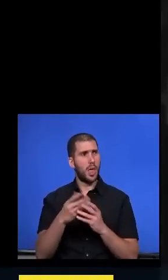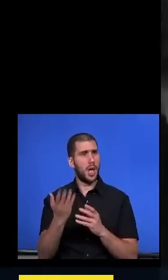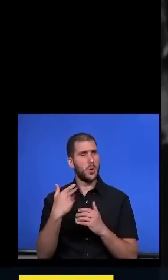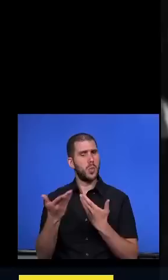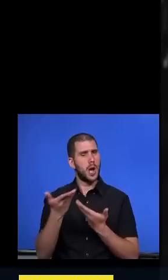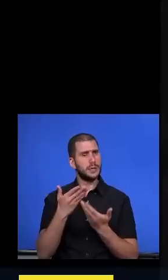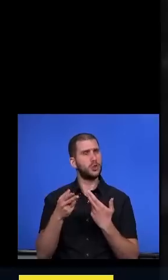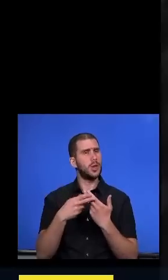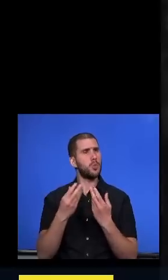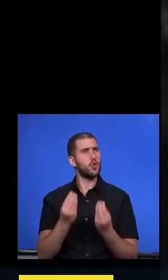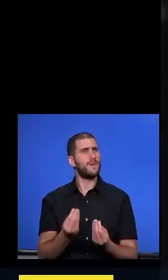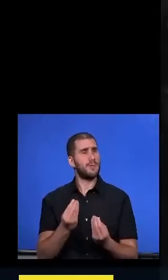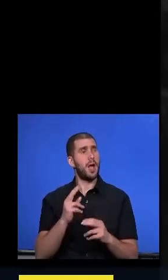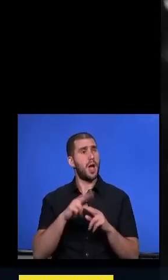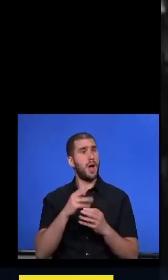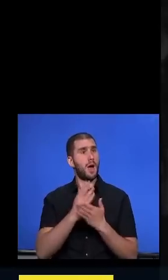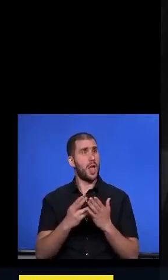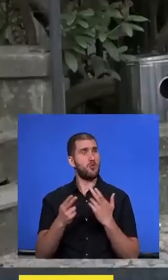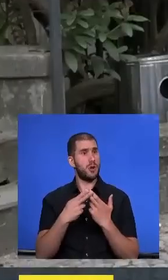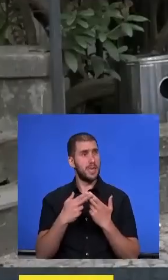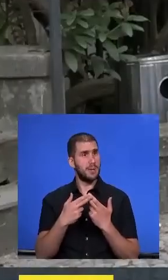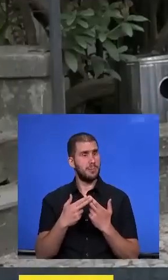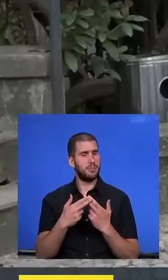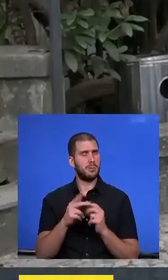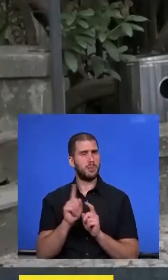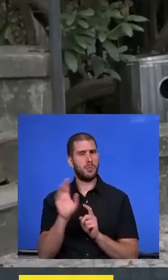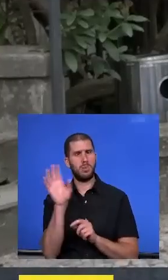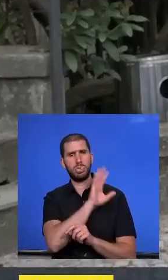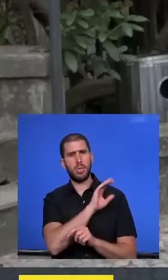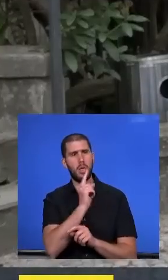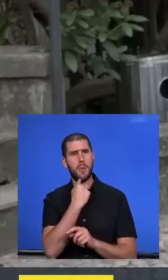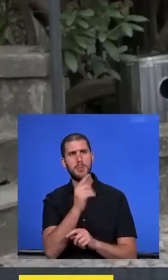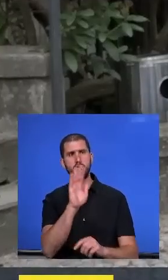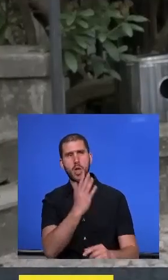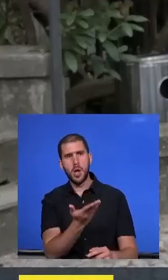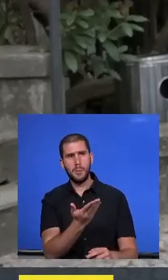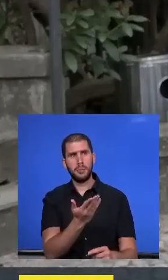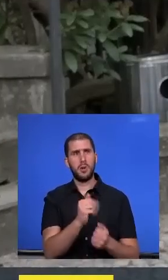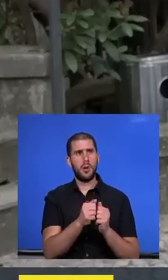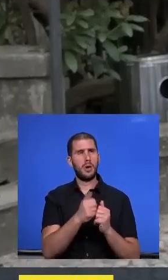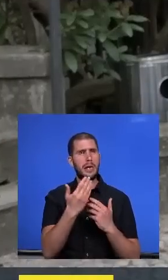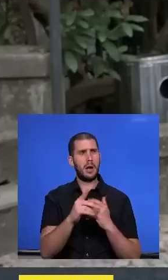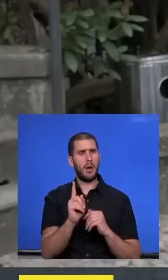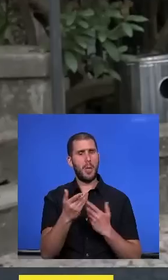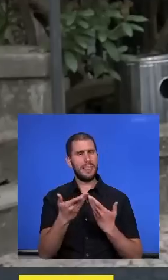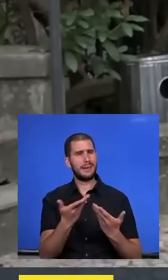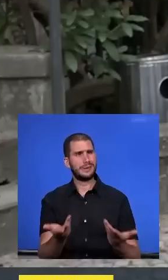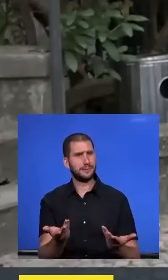יחסי שכנות טובים, ואז חלק מהשכנים מפסיקים להגיד להם שלום, מפסיקים להתייחס